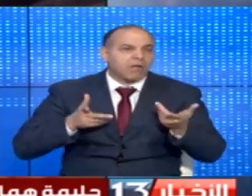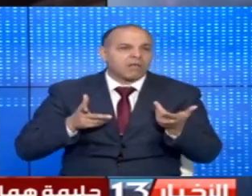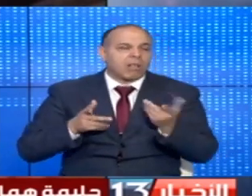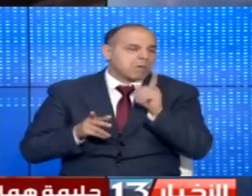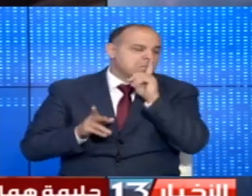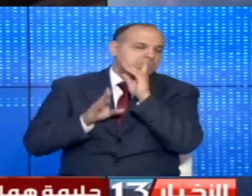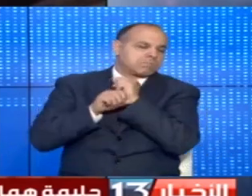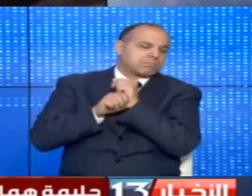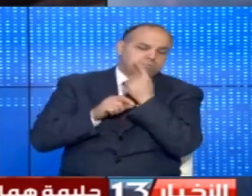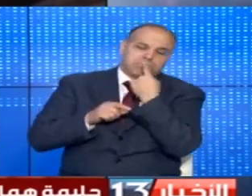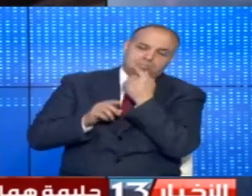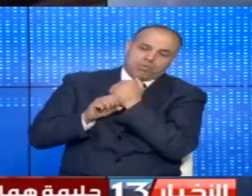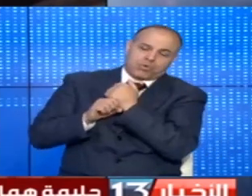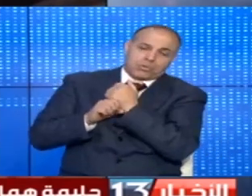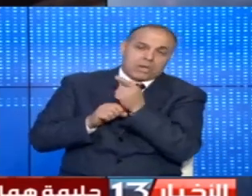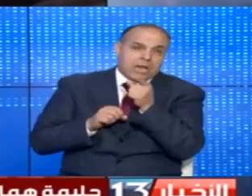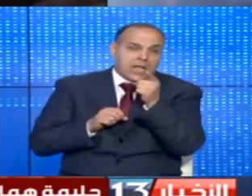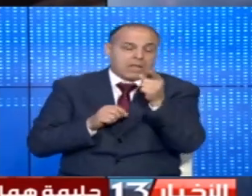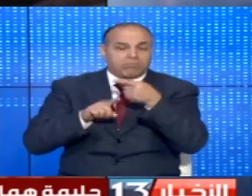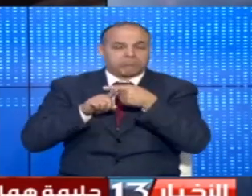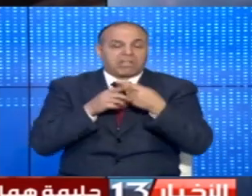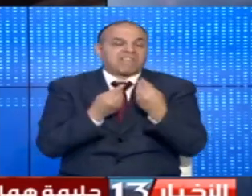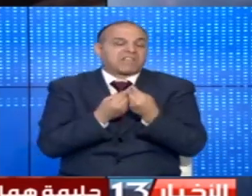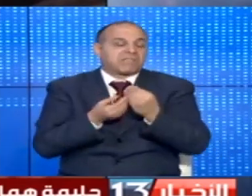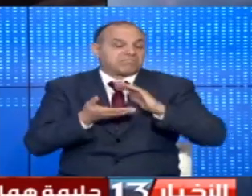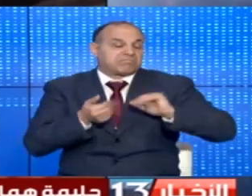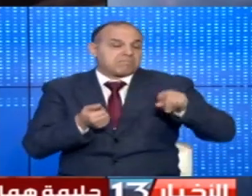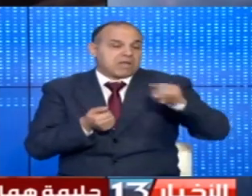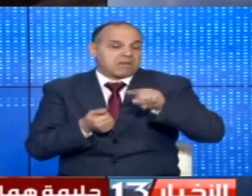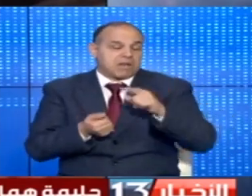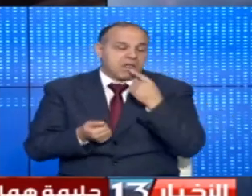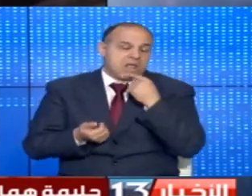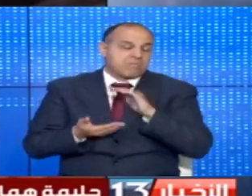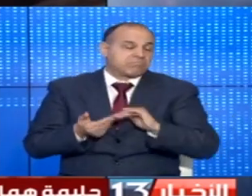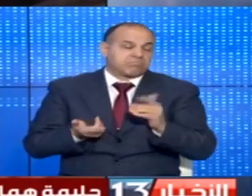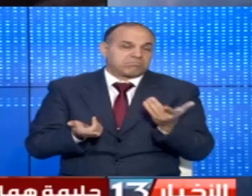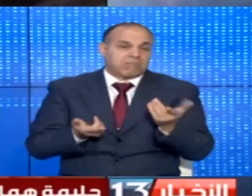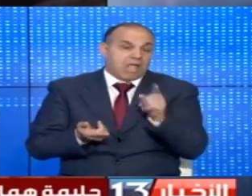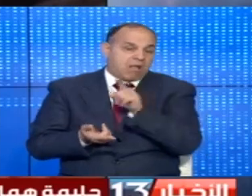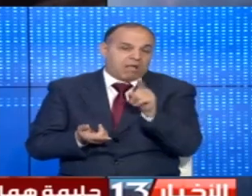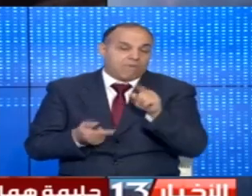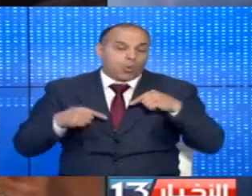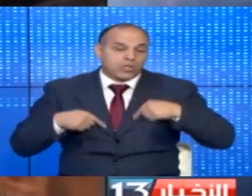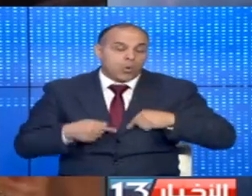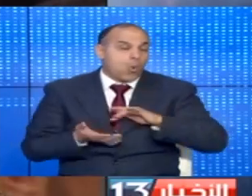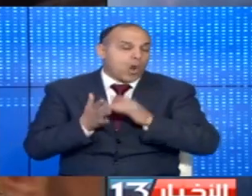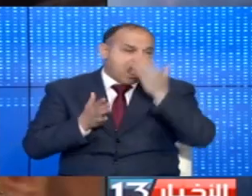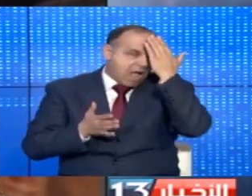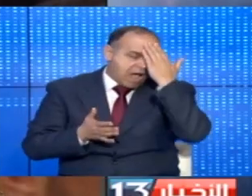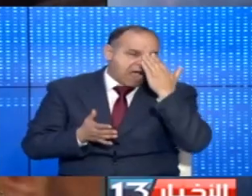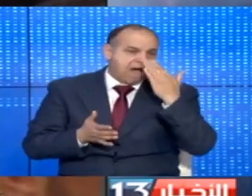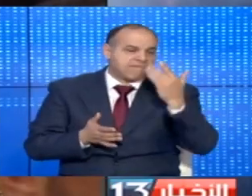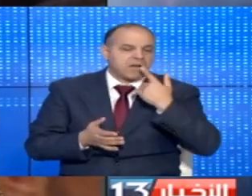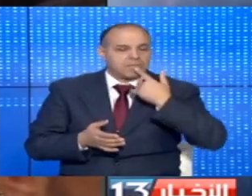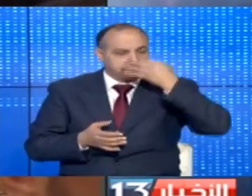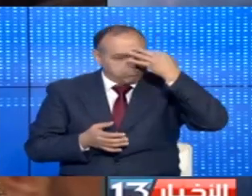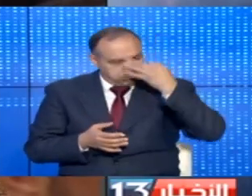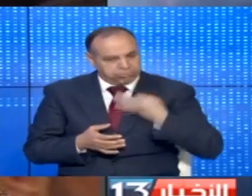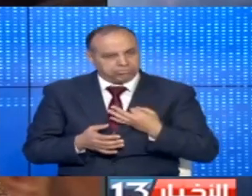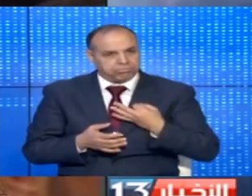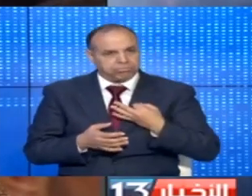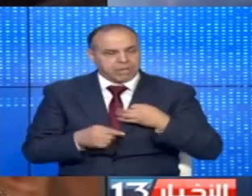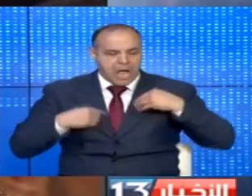الطرف تعتبر شريك له احببت والكل يعلم ان كانت غير